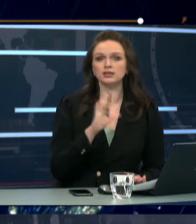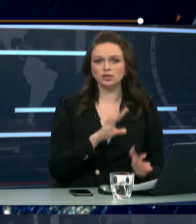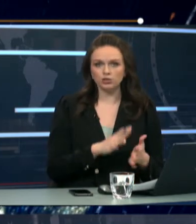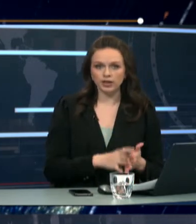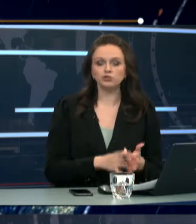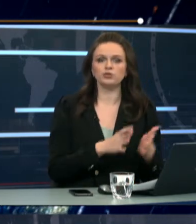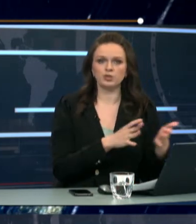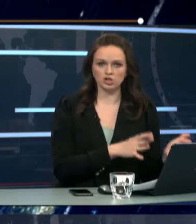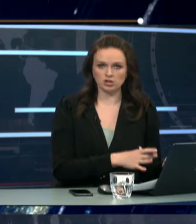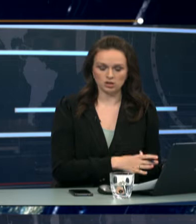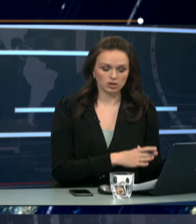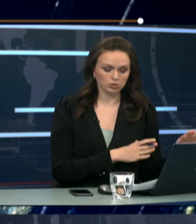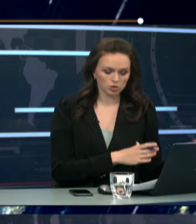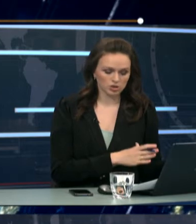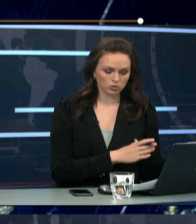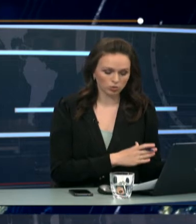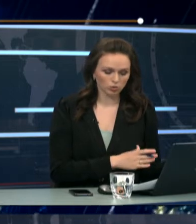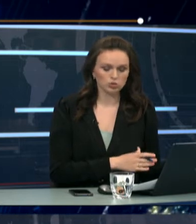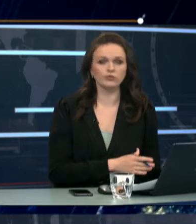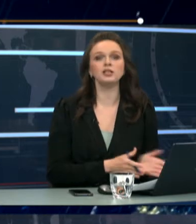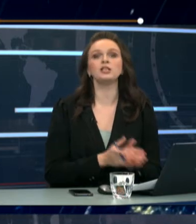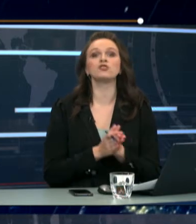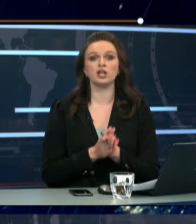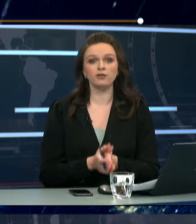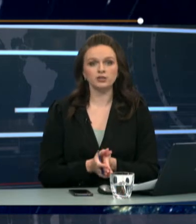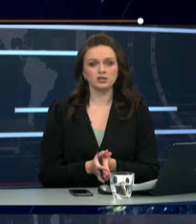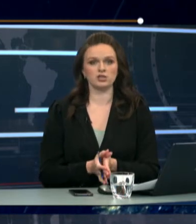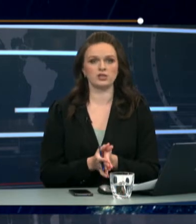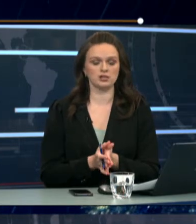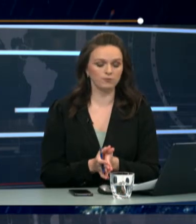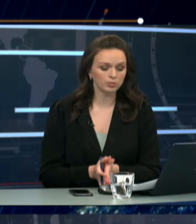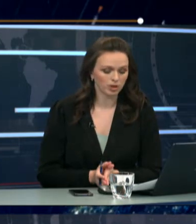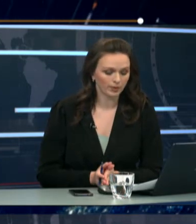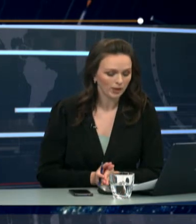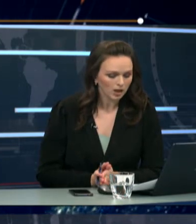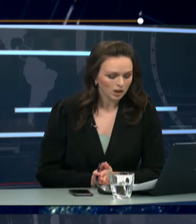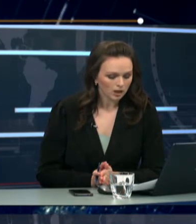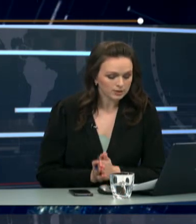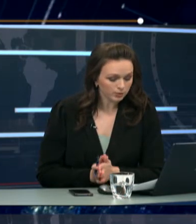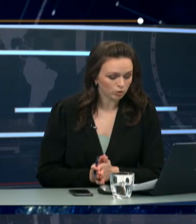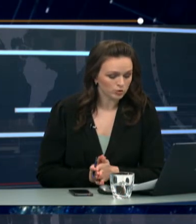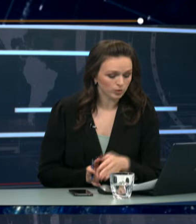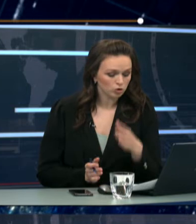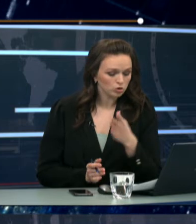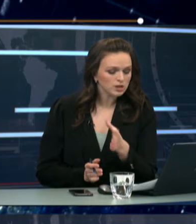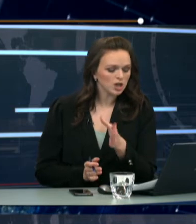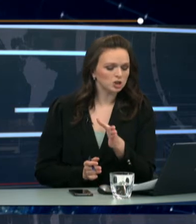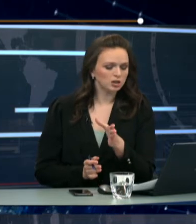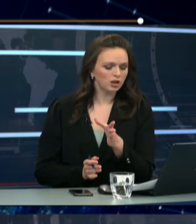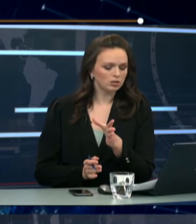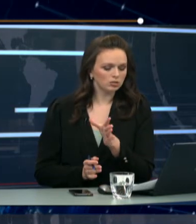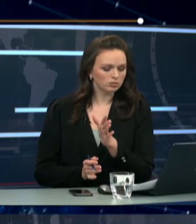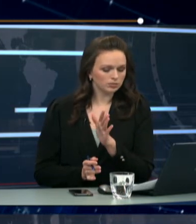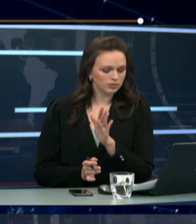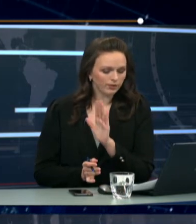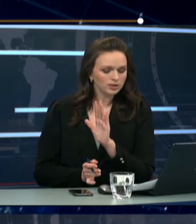Це серед тих людей, хто візьме участь у голосуванні і вже визначився з виборами. З вибором своїм. Що